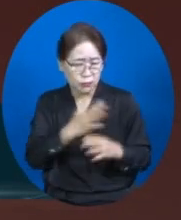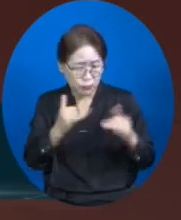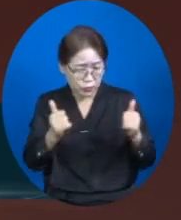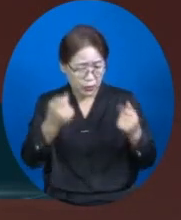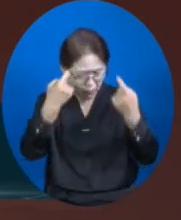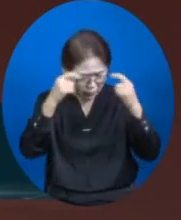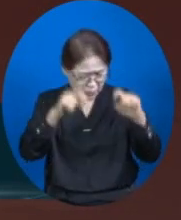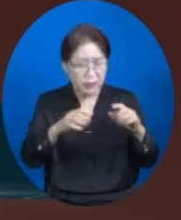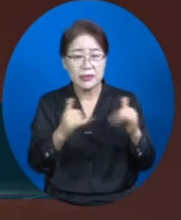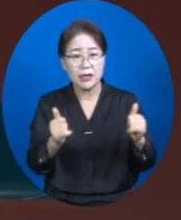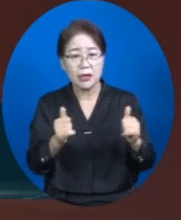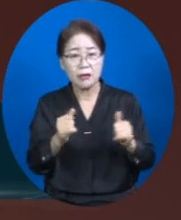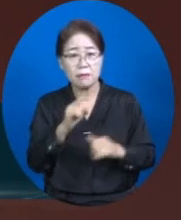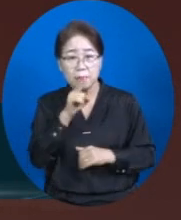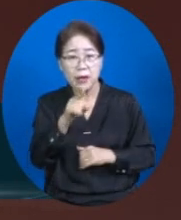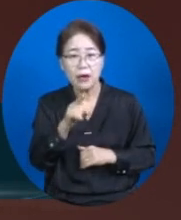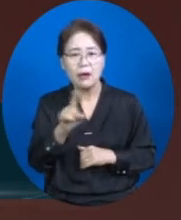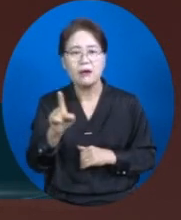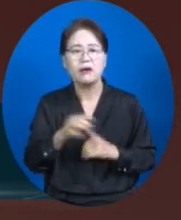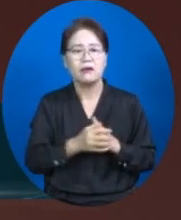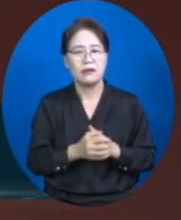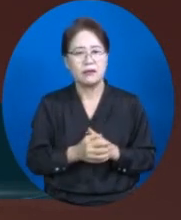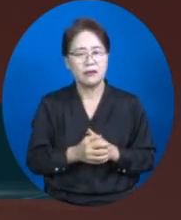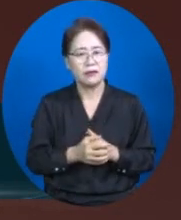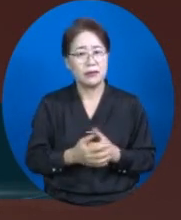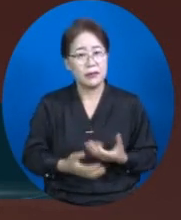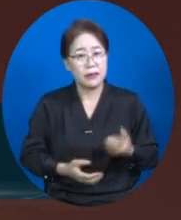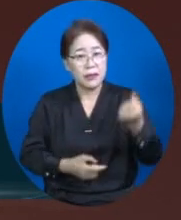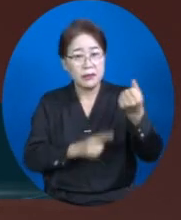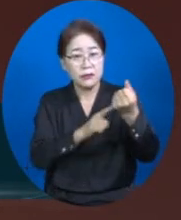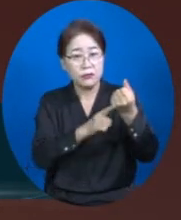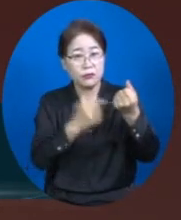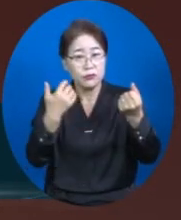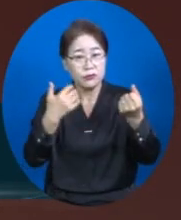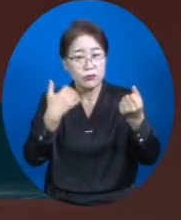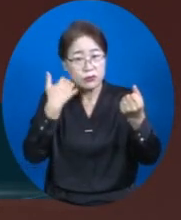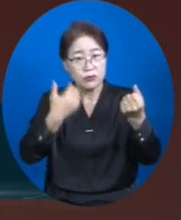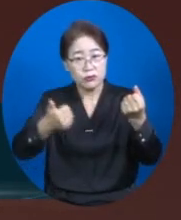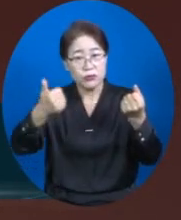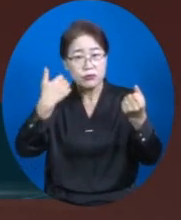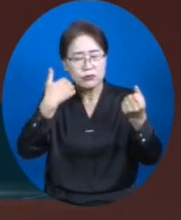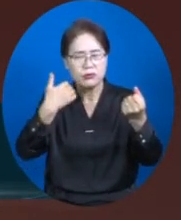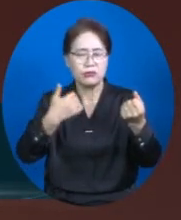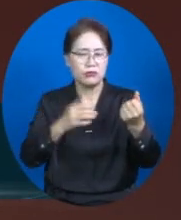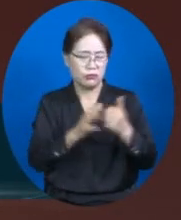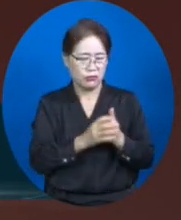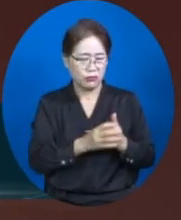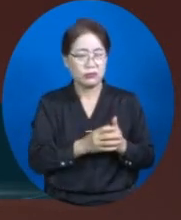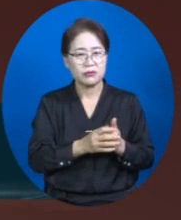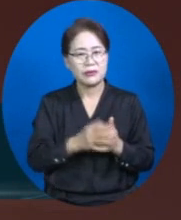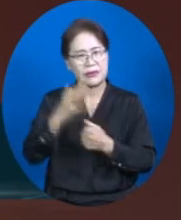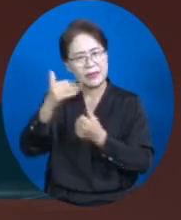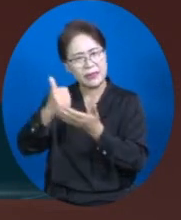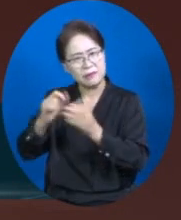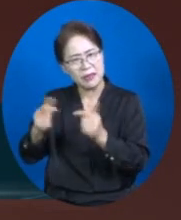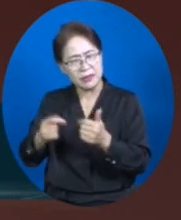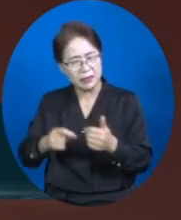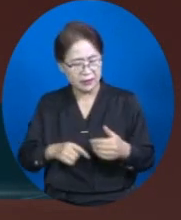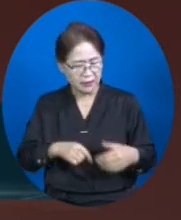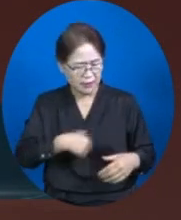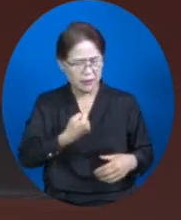자라고 말한 줄 아세요 소유의 주인을 하나님이 아닌 자신으로 착각했다는 거예요